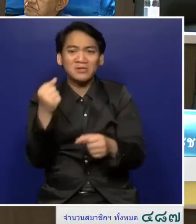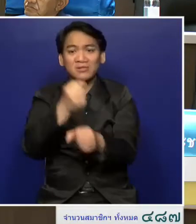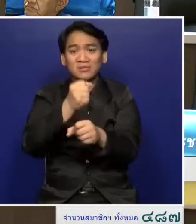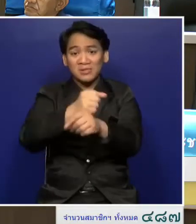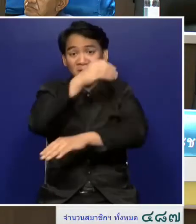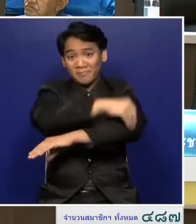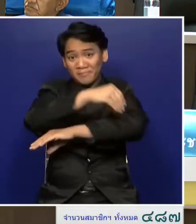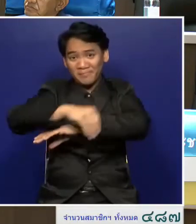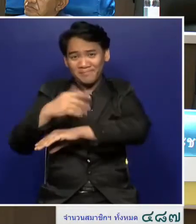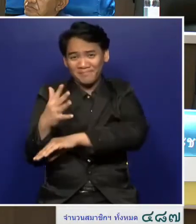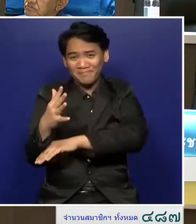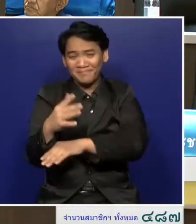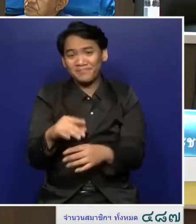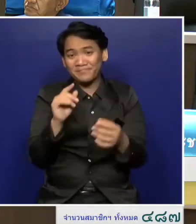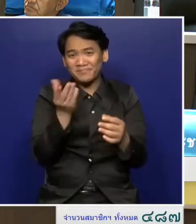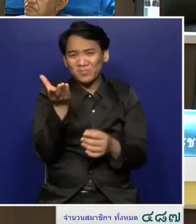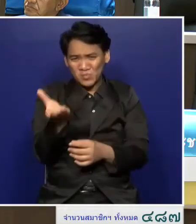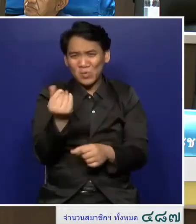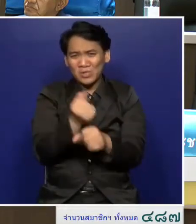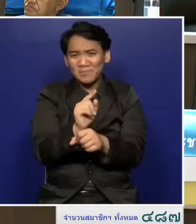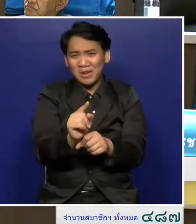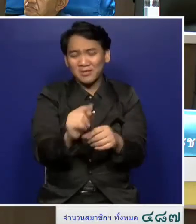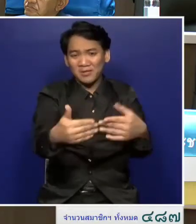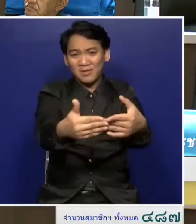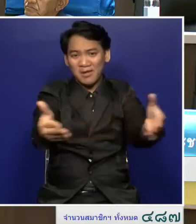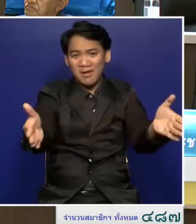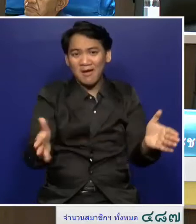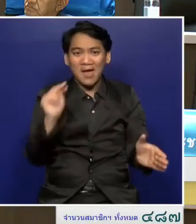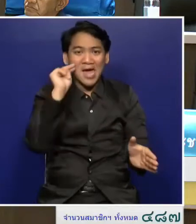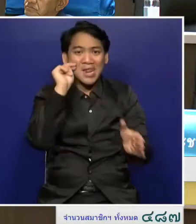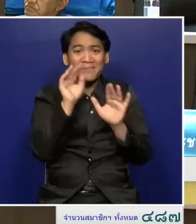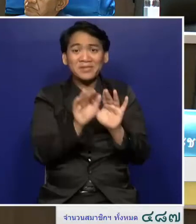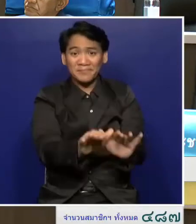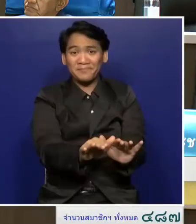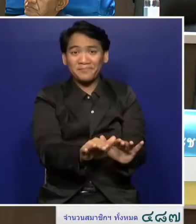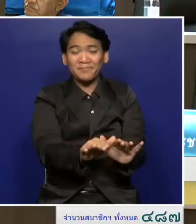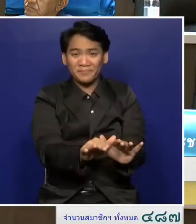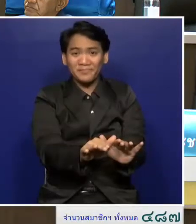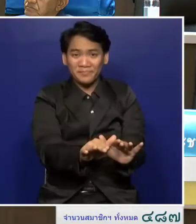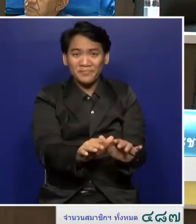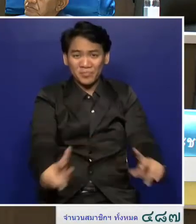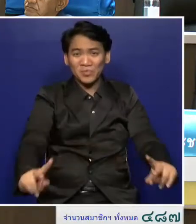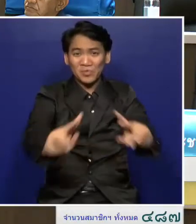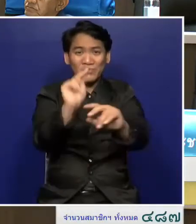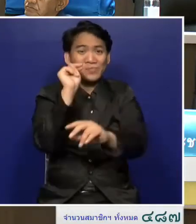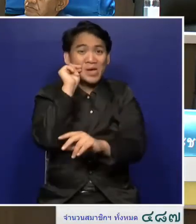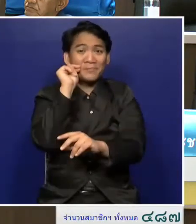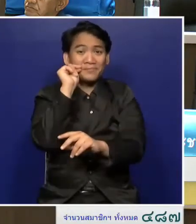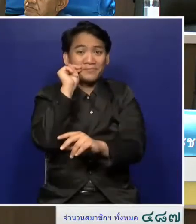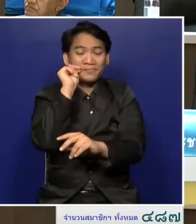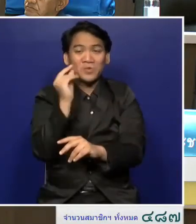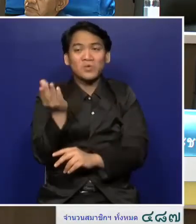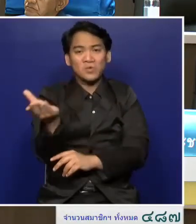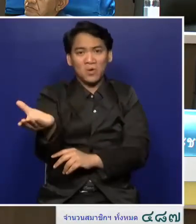่อสรางอางเก็บน้ำของช้างตำบท่งนุยอำเภอคนกลง ซึ่กลมชลบทาน ได้ขออนุญาต